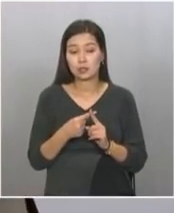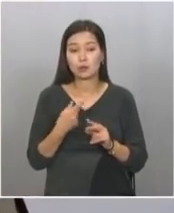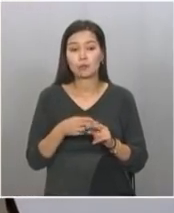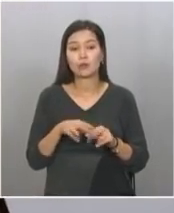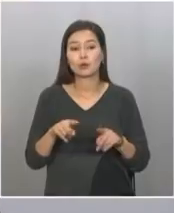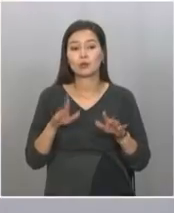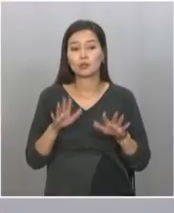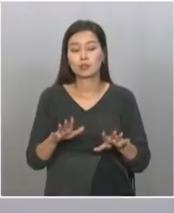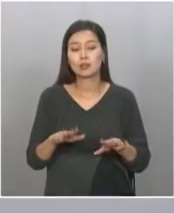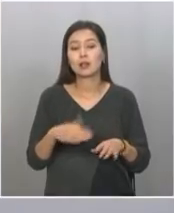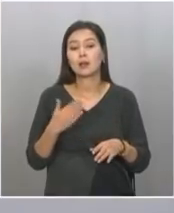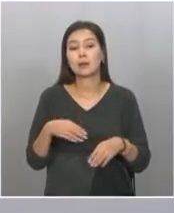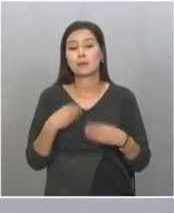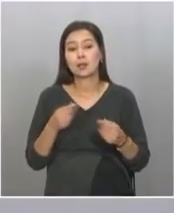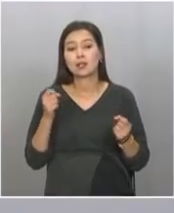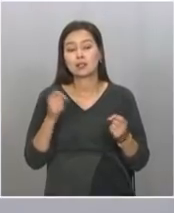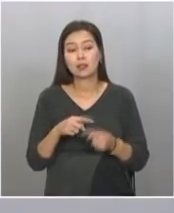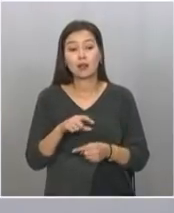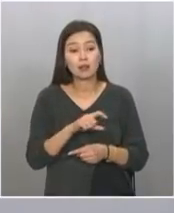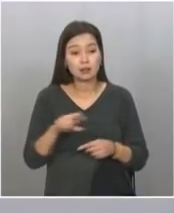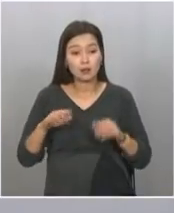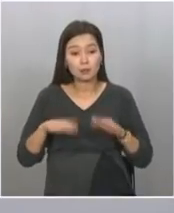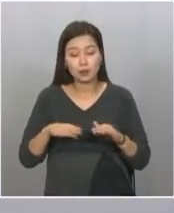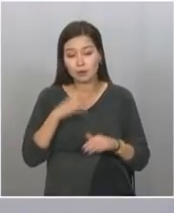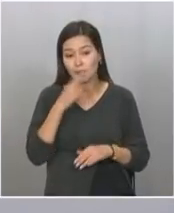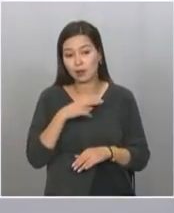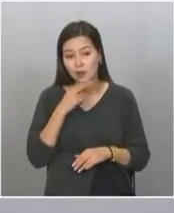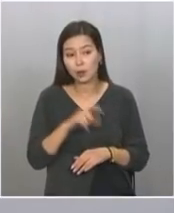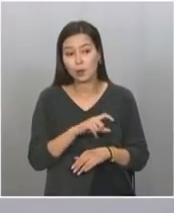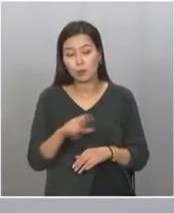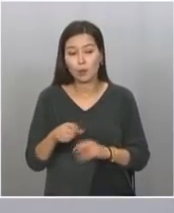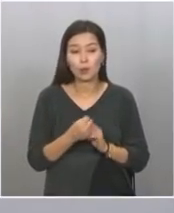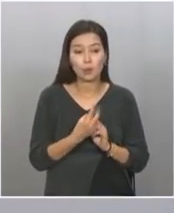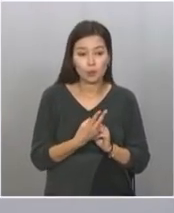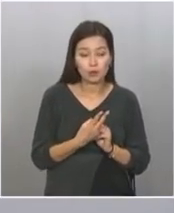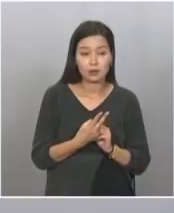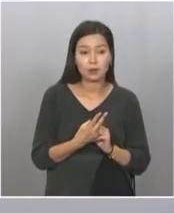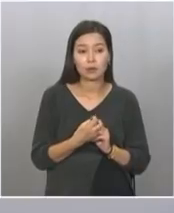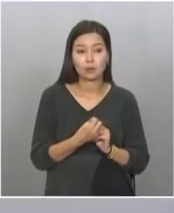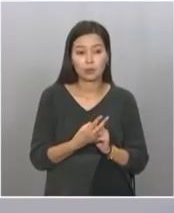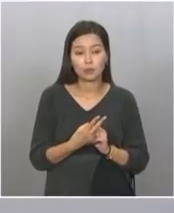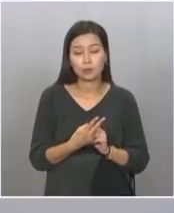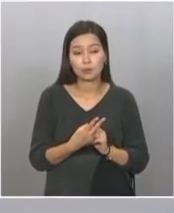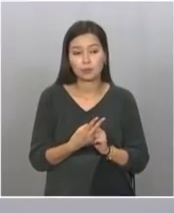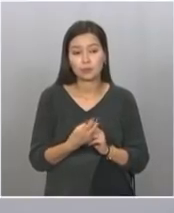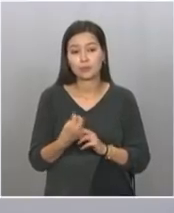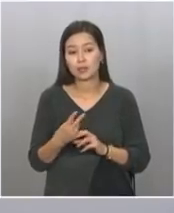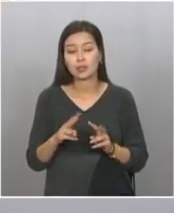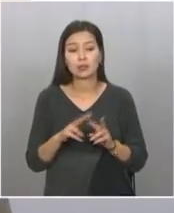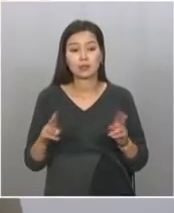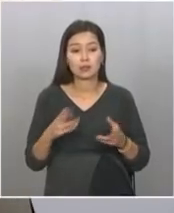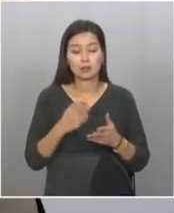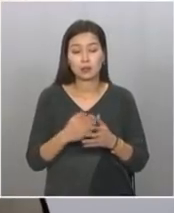жерде ережеге сәйкес бөліміне қараймыз. Бөлімінде 12 тұр, себебі бұл жерде екеуде бірдей болып